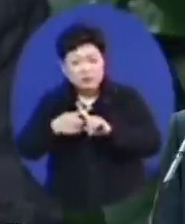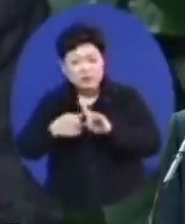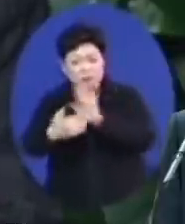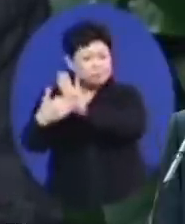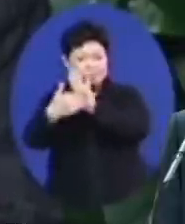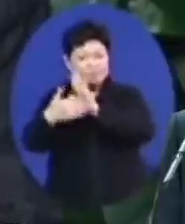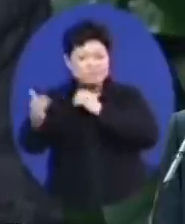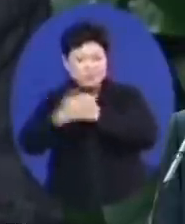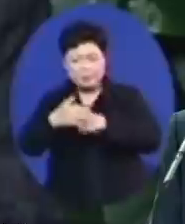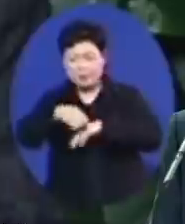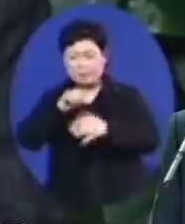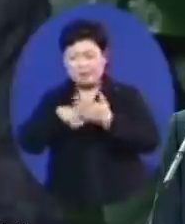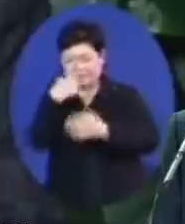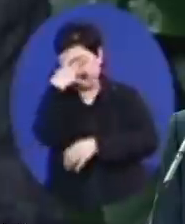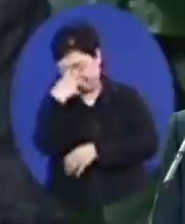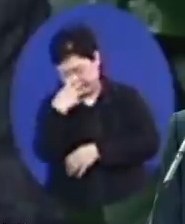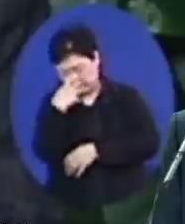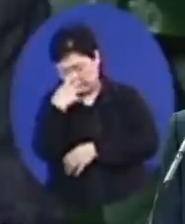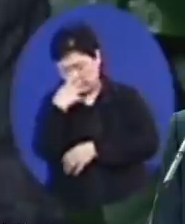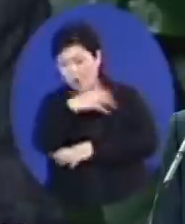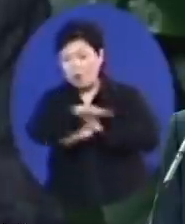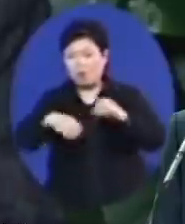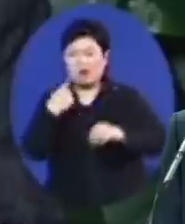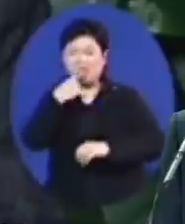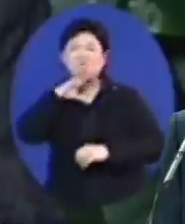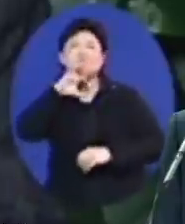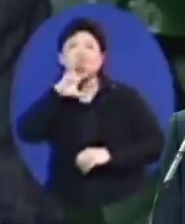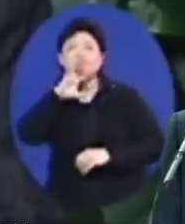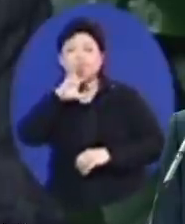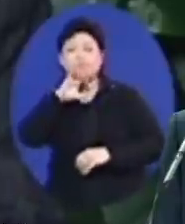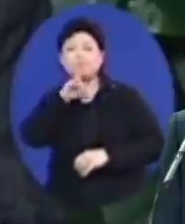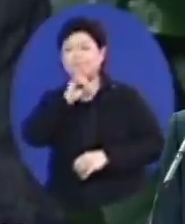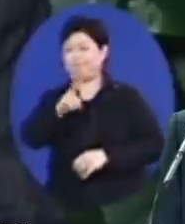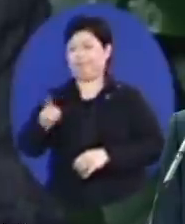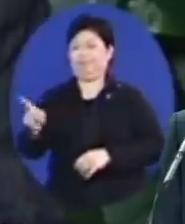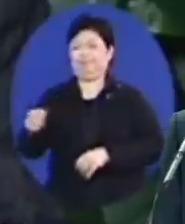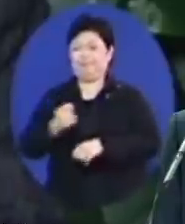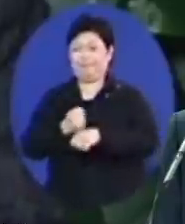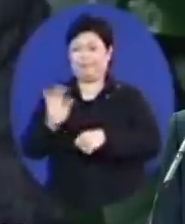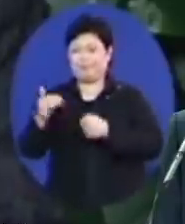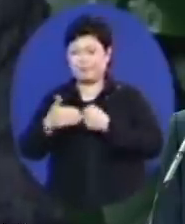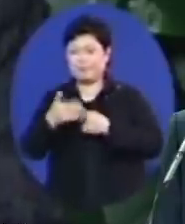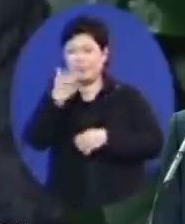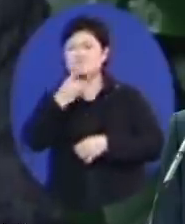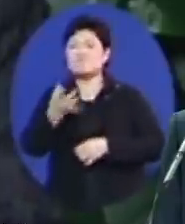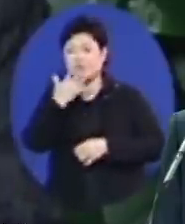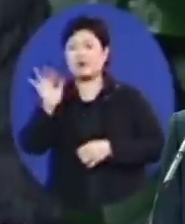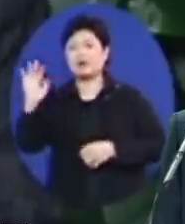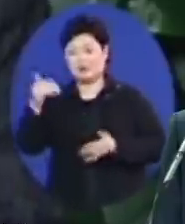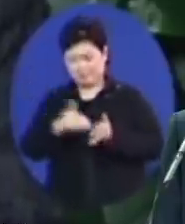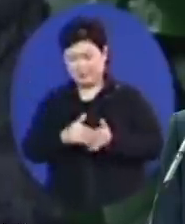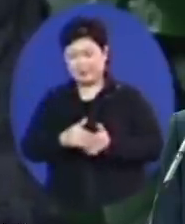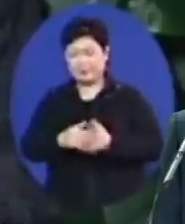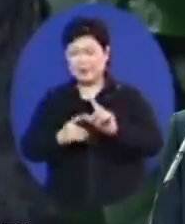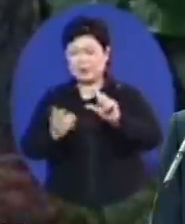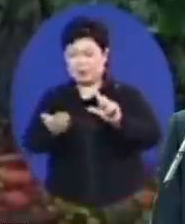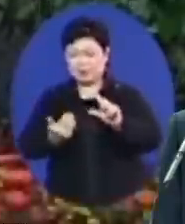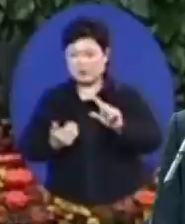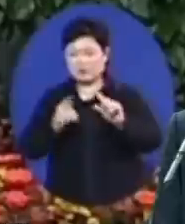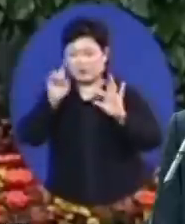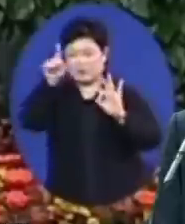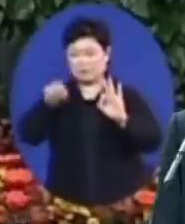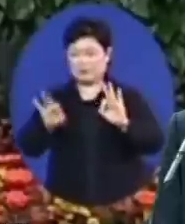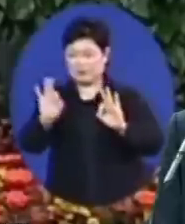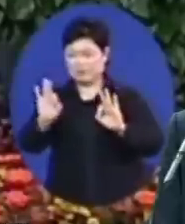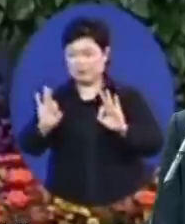부정적이 되어 있으면 자연스럽게 원망스럽고 불평스럽고 불행하게 되는 것입니다. 고린도전서 10장